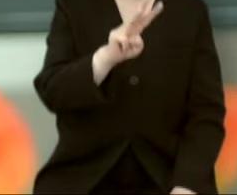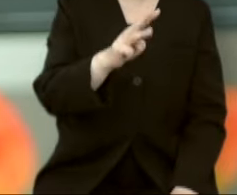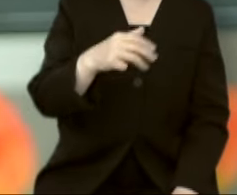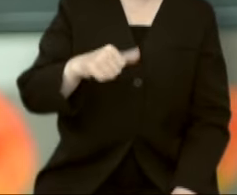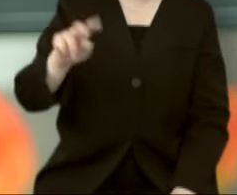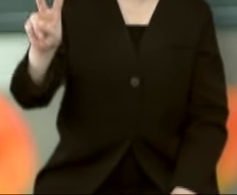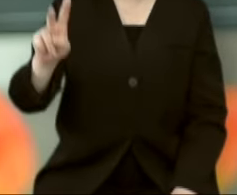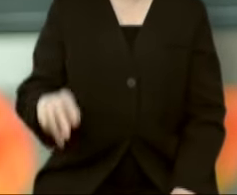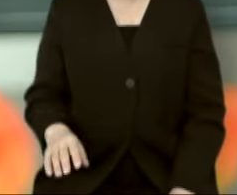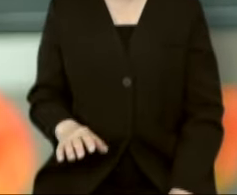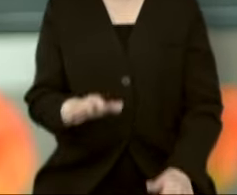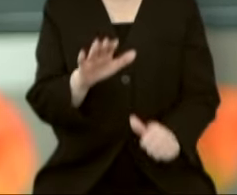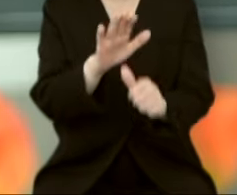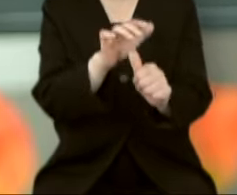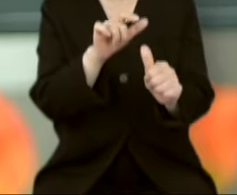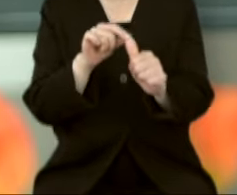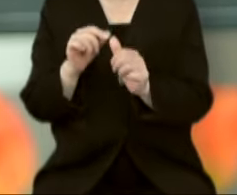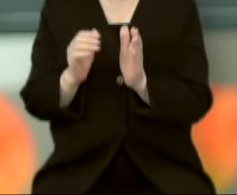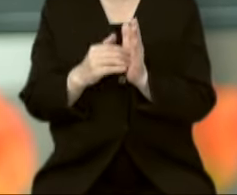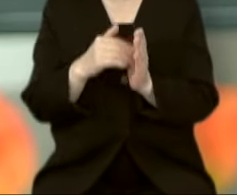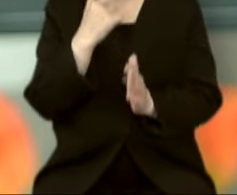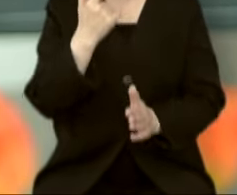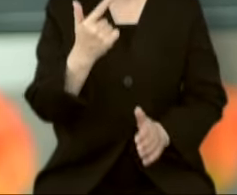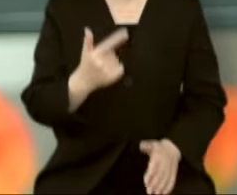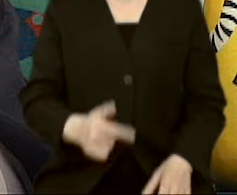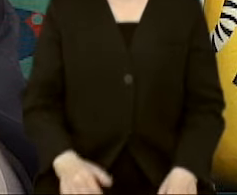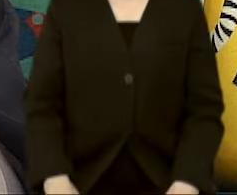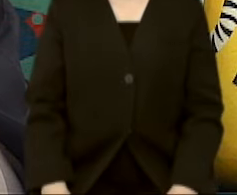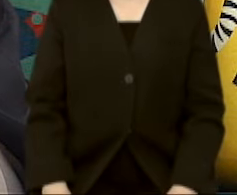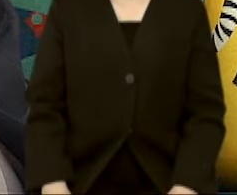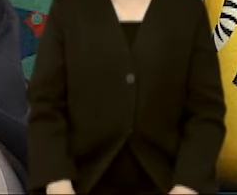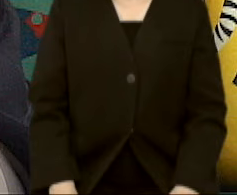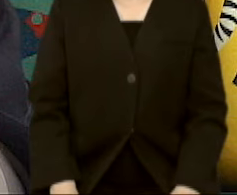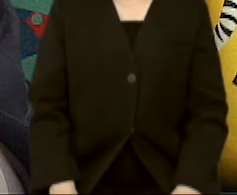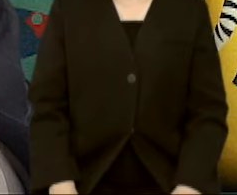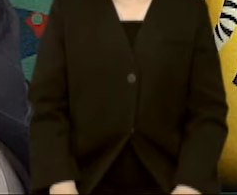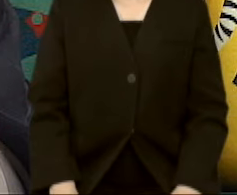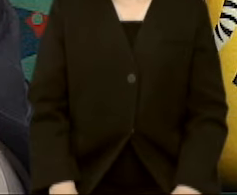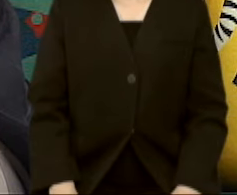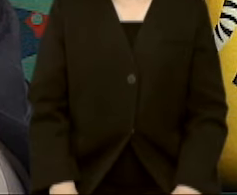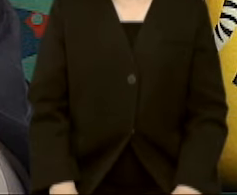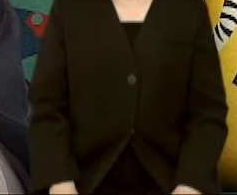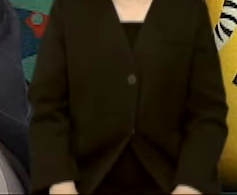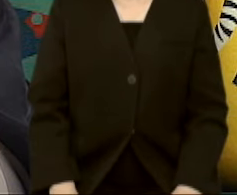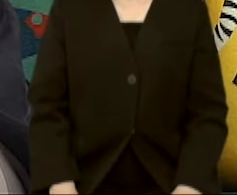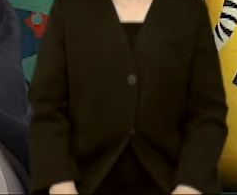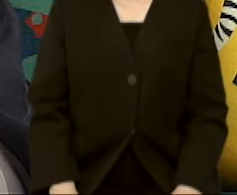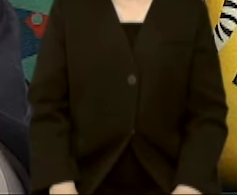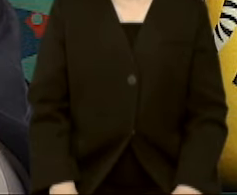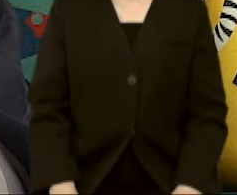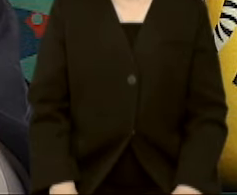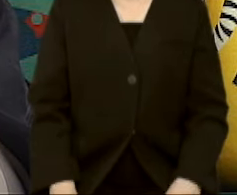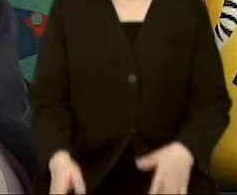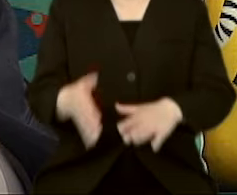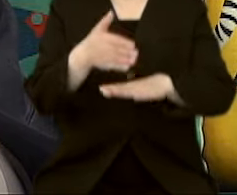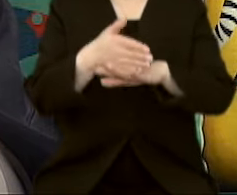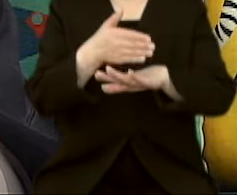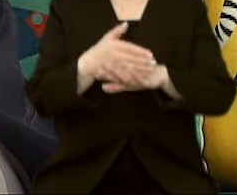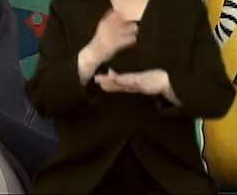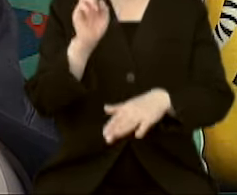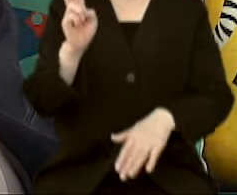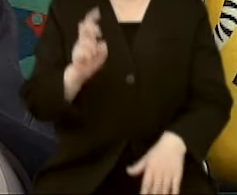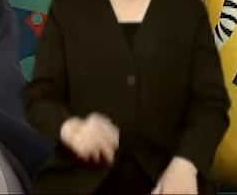아이는 진짜 아기 때 왔네요, 그럼. 예, 6살 때 왔어요. 아이고야, 얼마나 또 감사해야 할